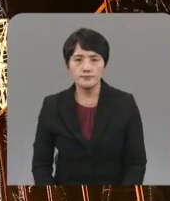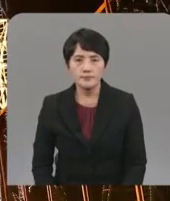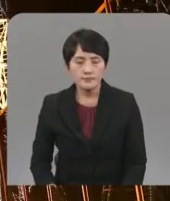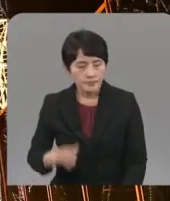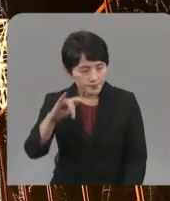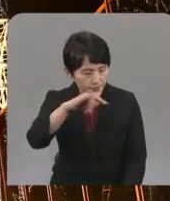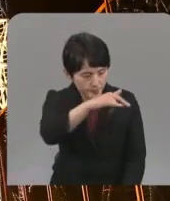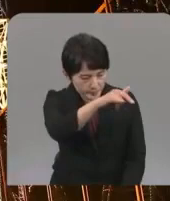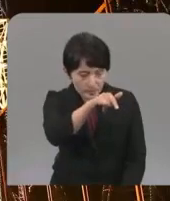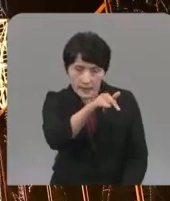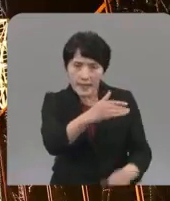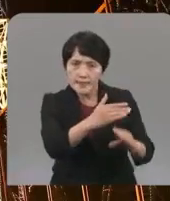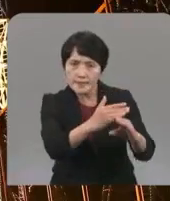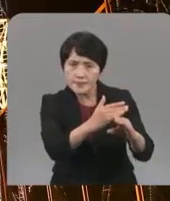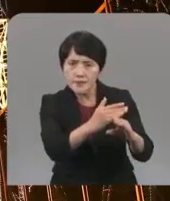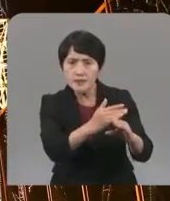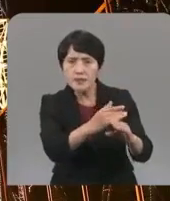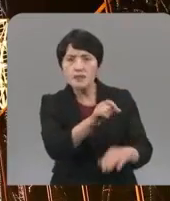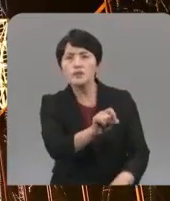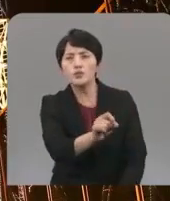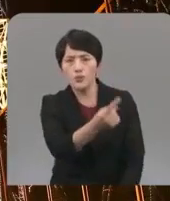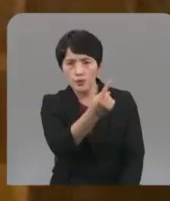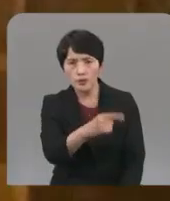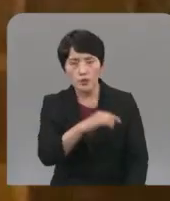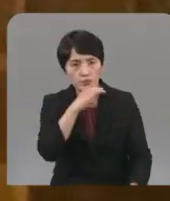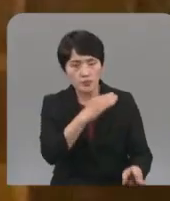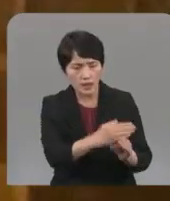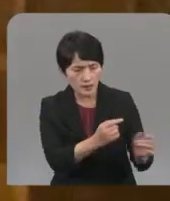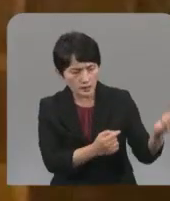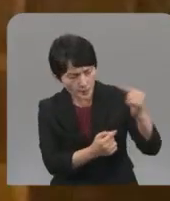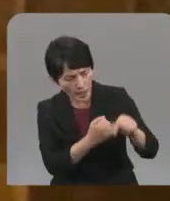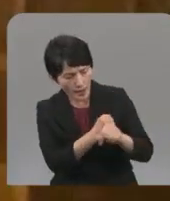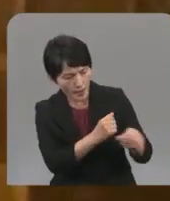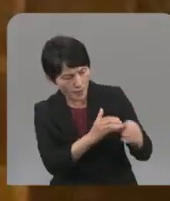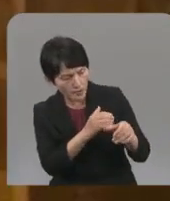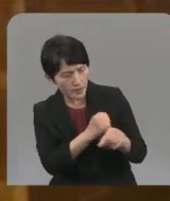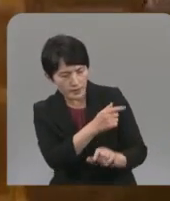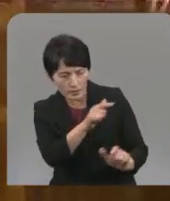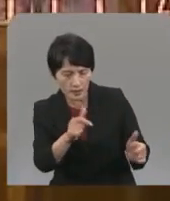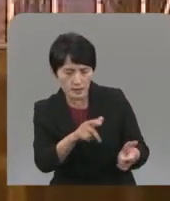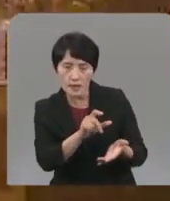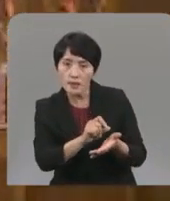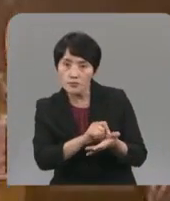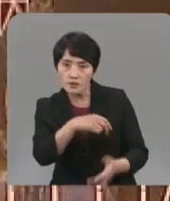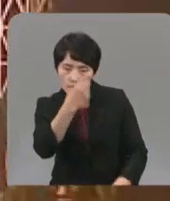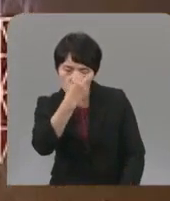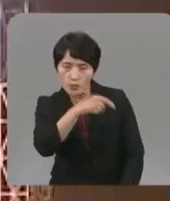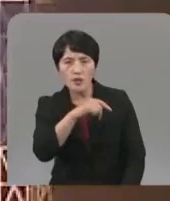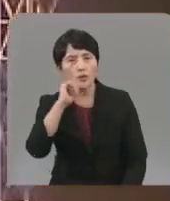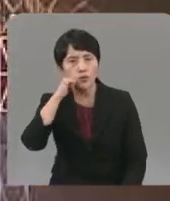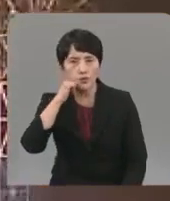3:00 chiều cùng ngày khôi phục các hoạt động giám sát Chinh Sát tại khu vực ranh giới quân sự liên